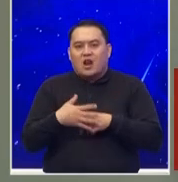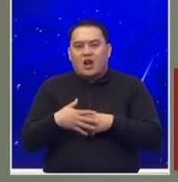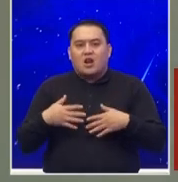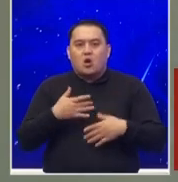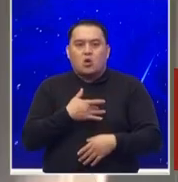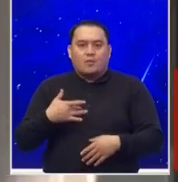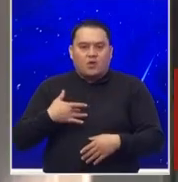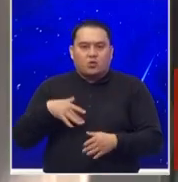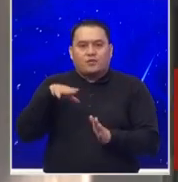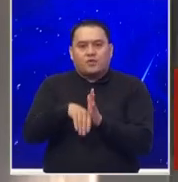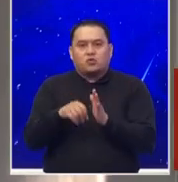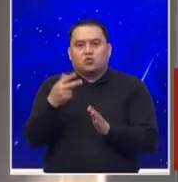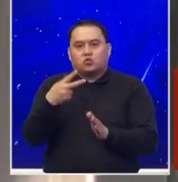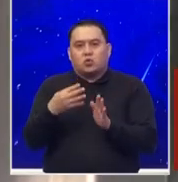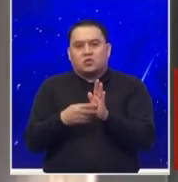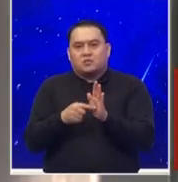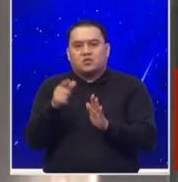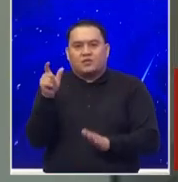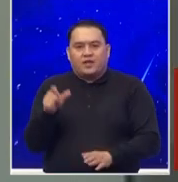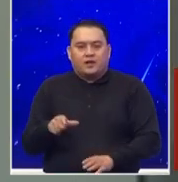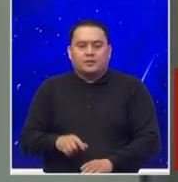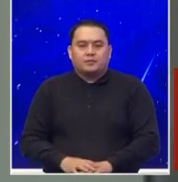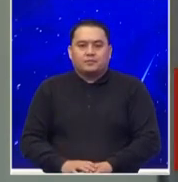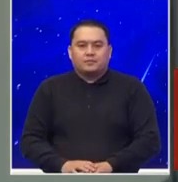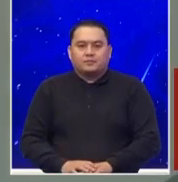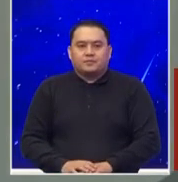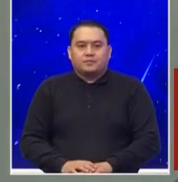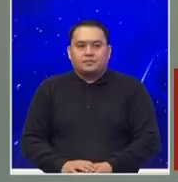легких подключены 47 человек.